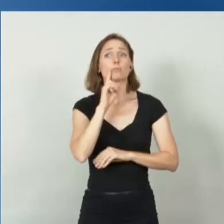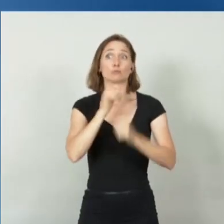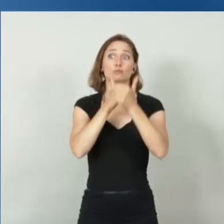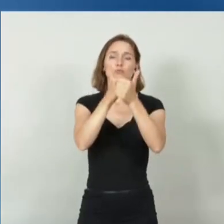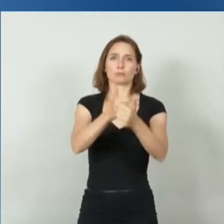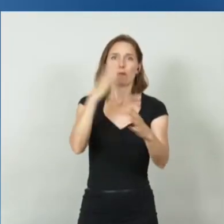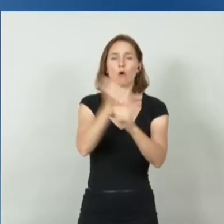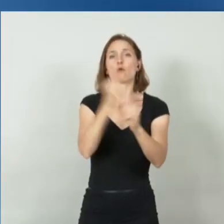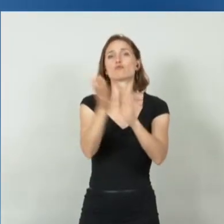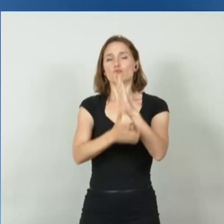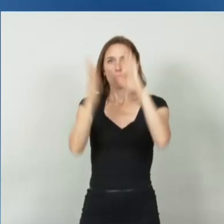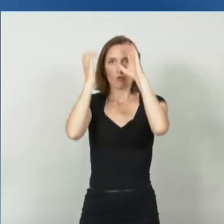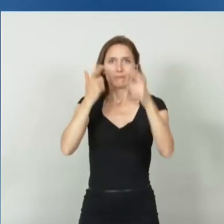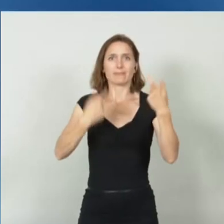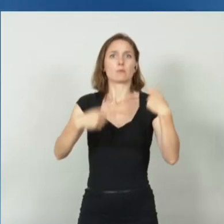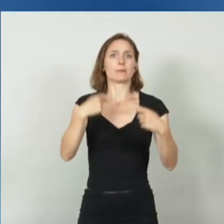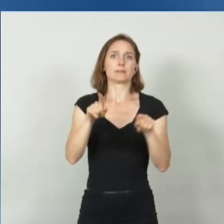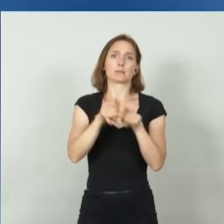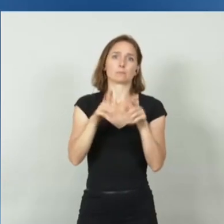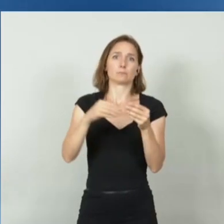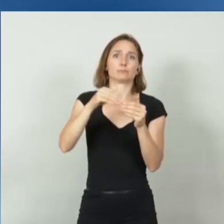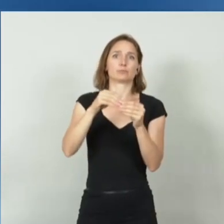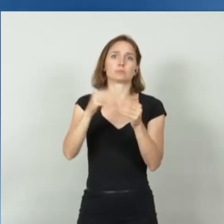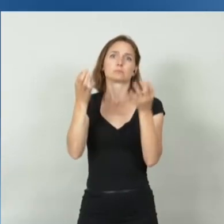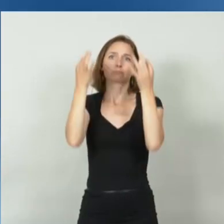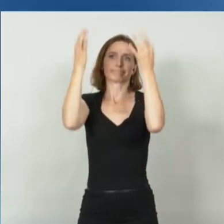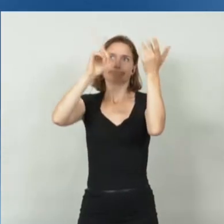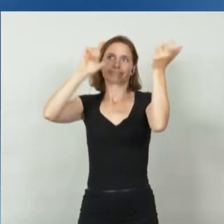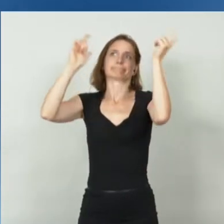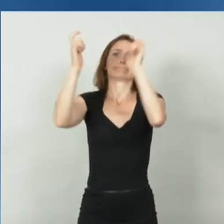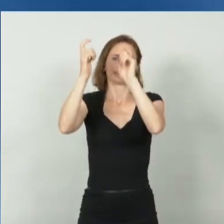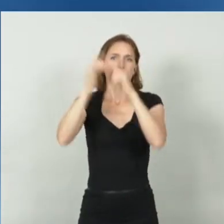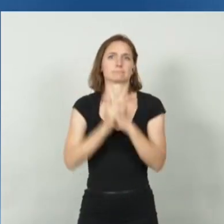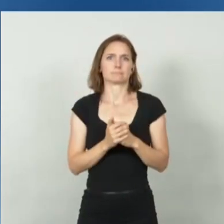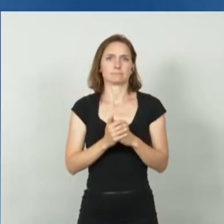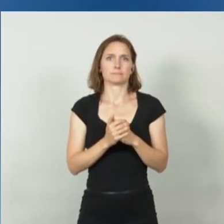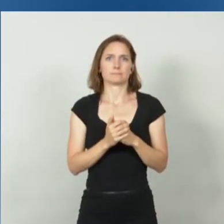diplomatiques et aux défis du dérèglement climatique et normalement